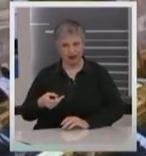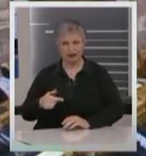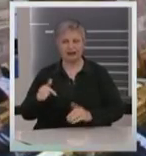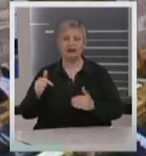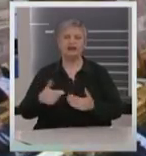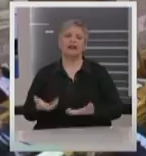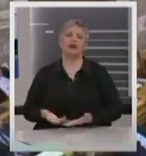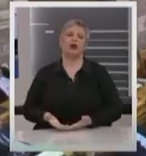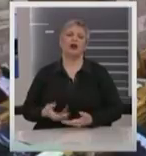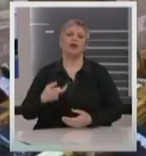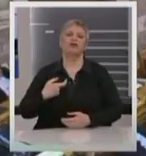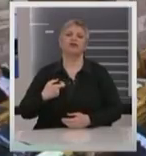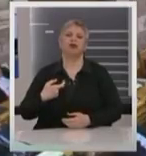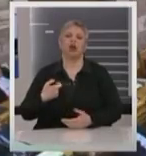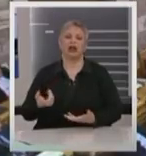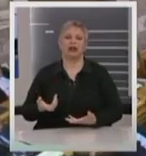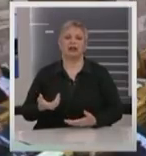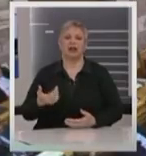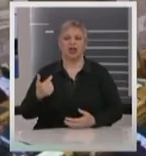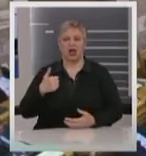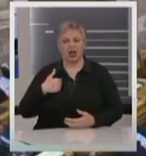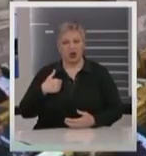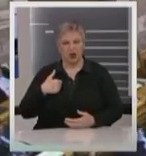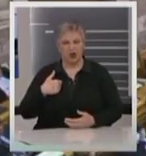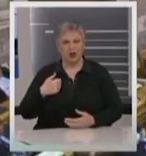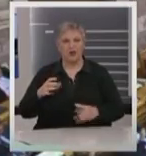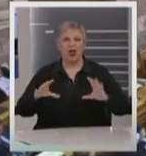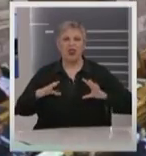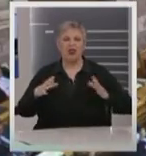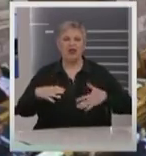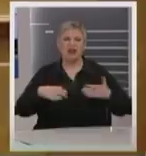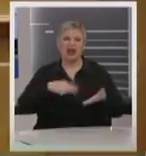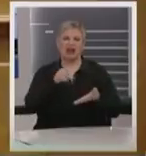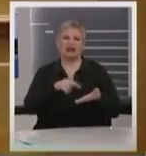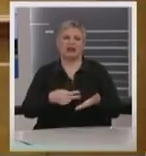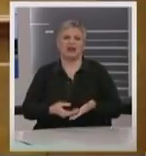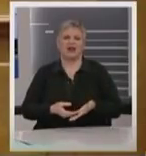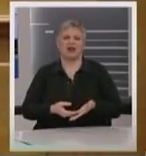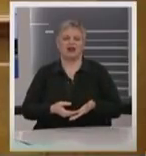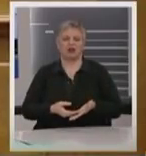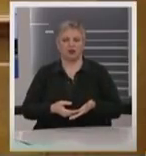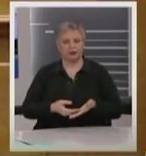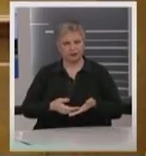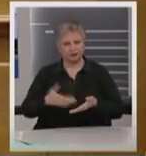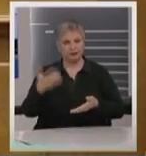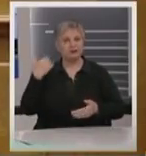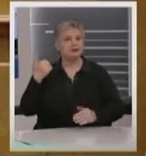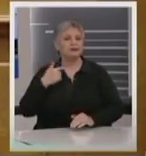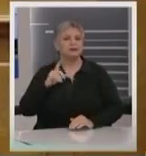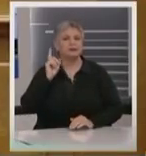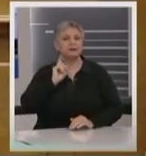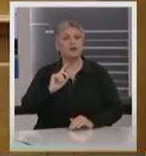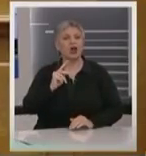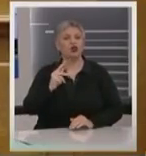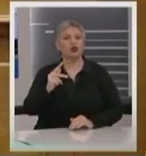με προκαλέσατε λοιπόν. Γιατί δεν είχα πρόθεση να τα διαβάσω. Αλλά θα το κάνω. Λοιπόν, τι σας είπε η κυρία Κωνσταντοπούλου?